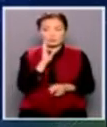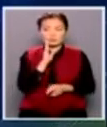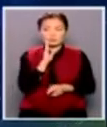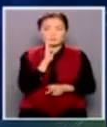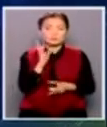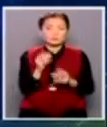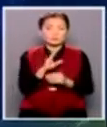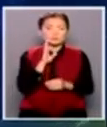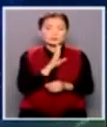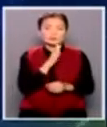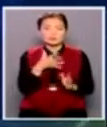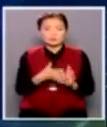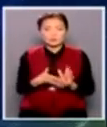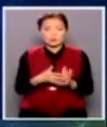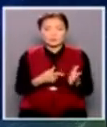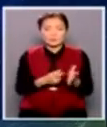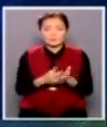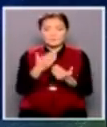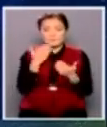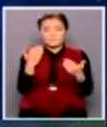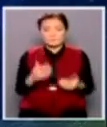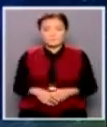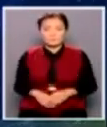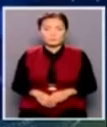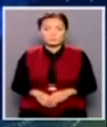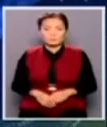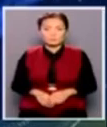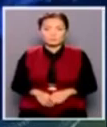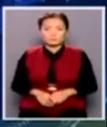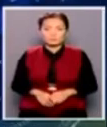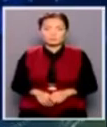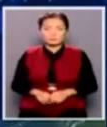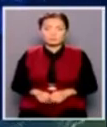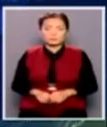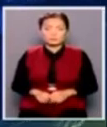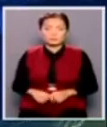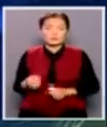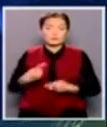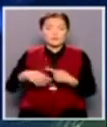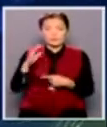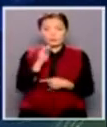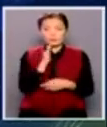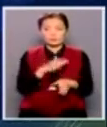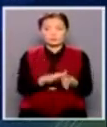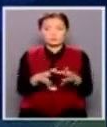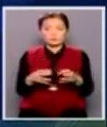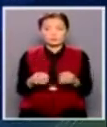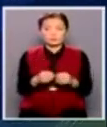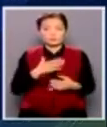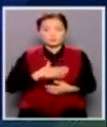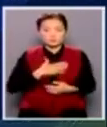түпкі тамырын зерделеп қарайтын болсақ, бұл балалардың шыққан тегі жаңағы толық емес